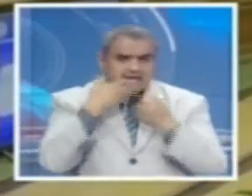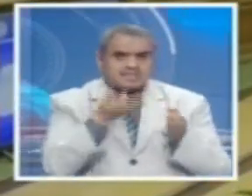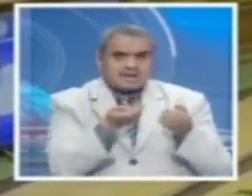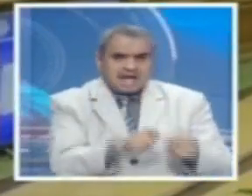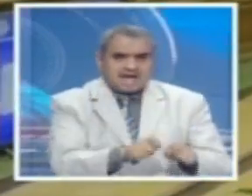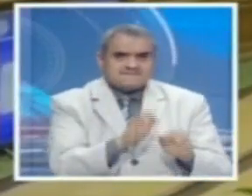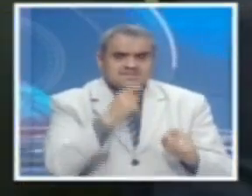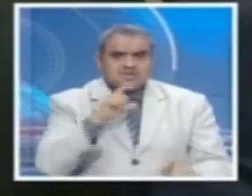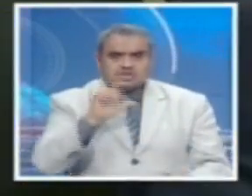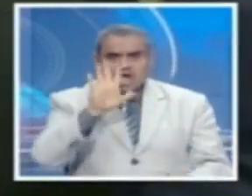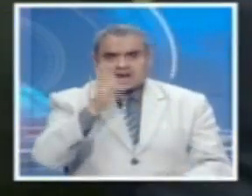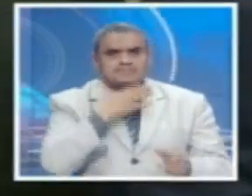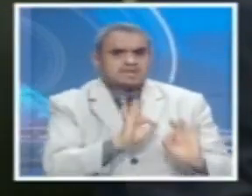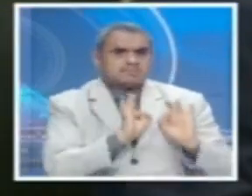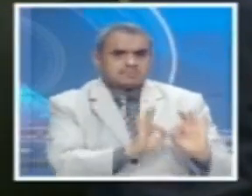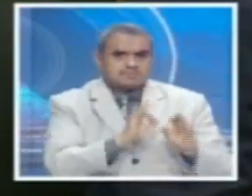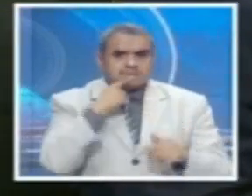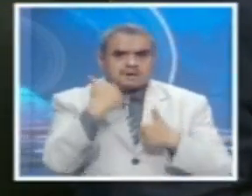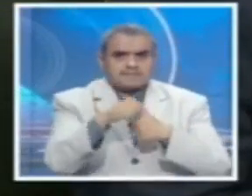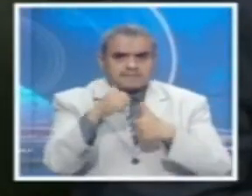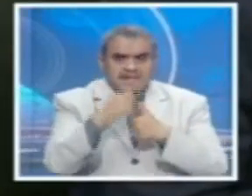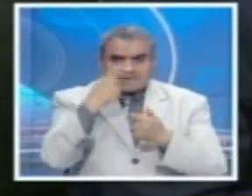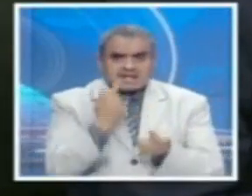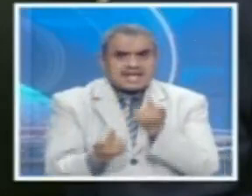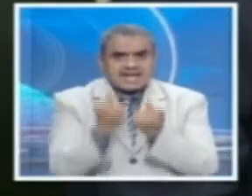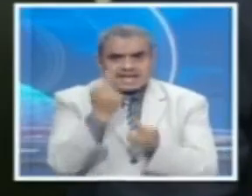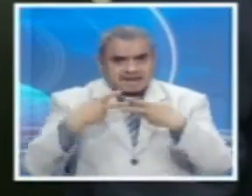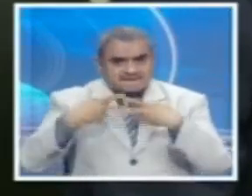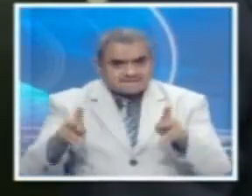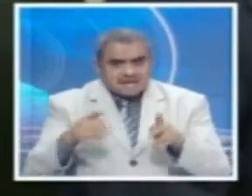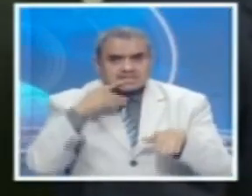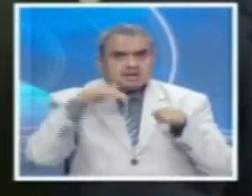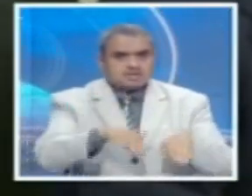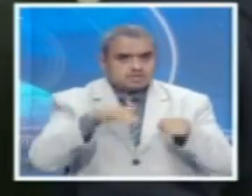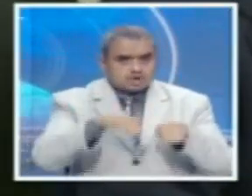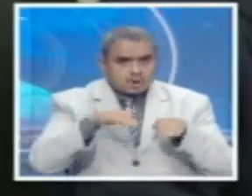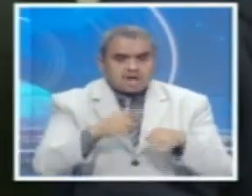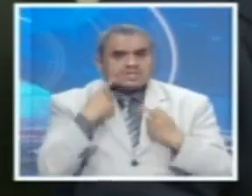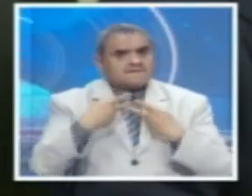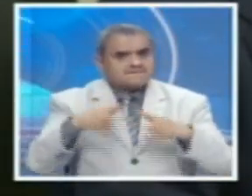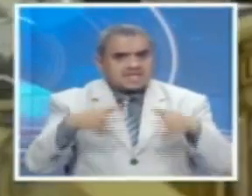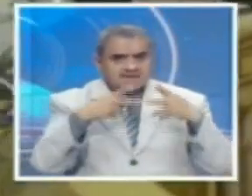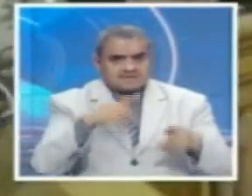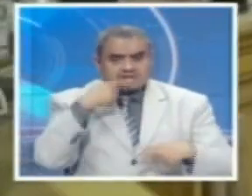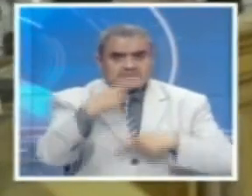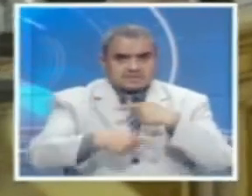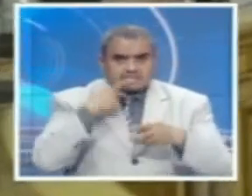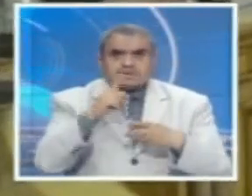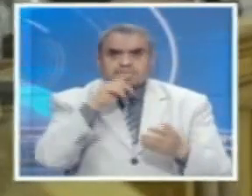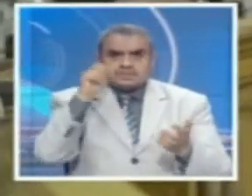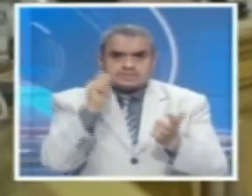وذلك حتى نهاية مايو الجاري، باستثناء قرار فتح الحدائق والمتنزهات والشواطئ العامة، حيث تقرر إعادة